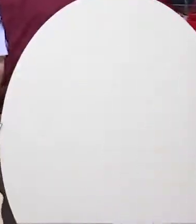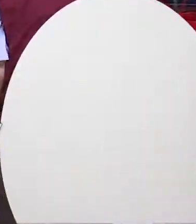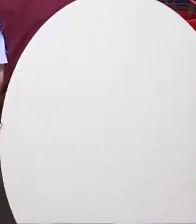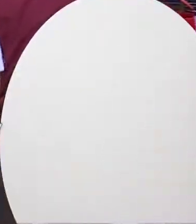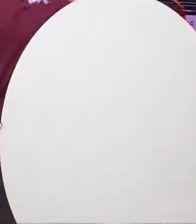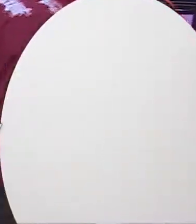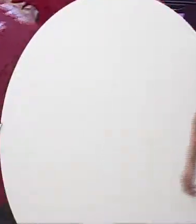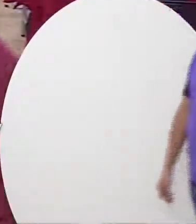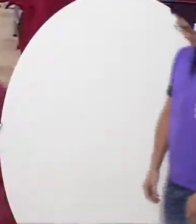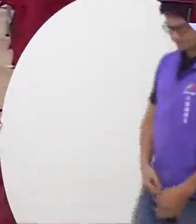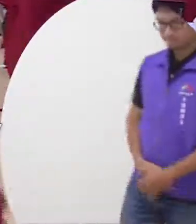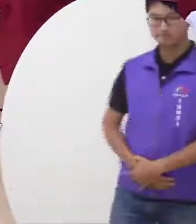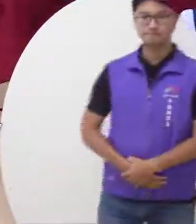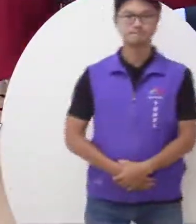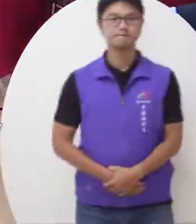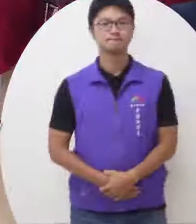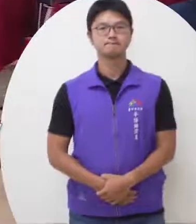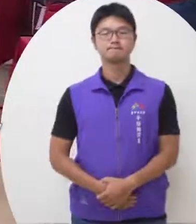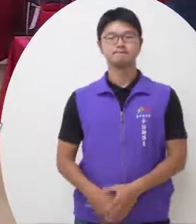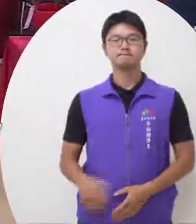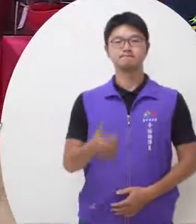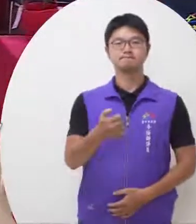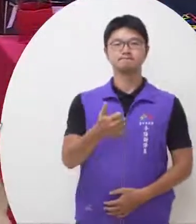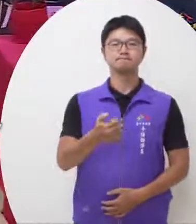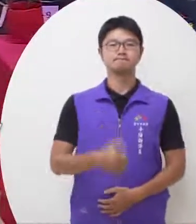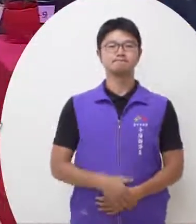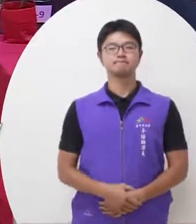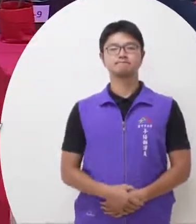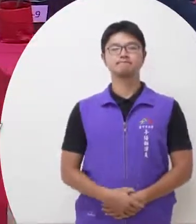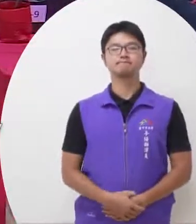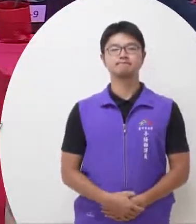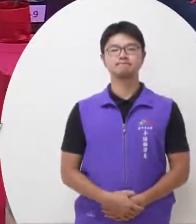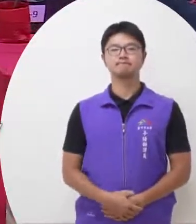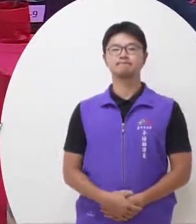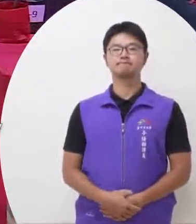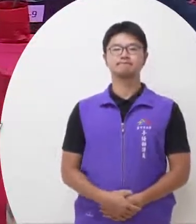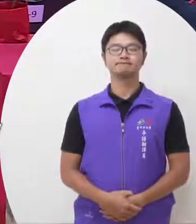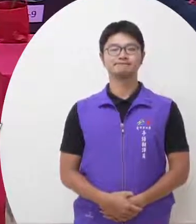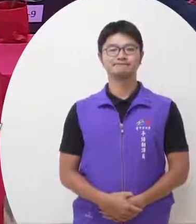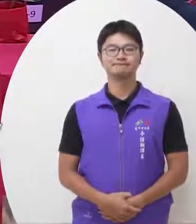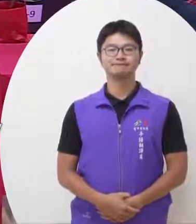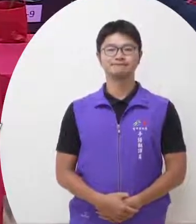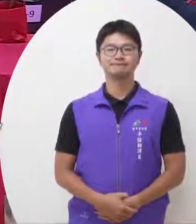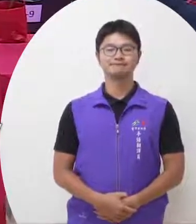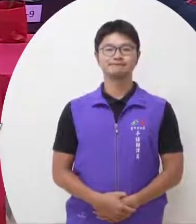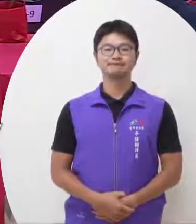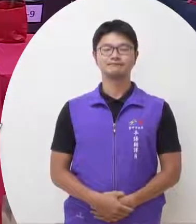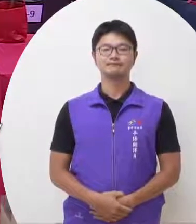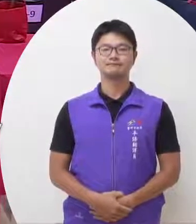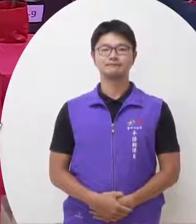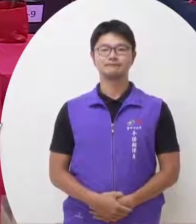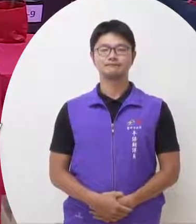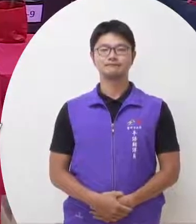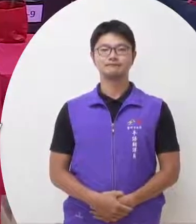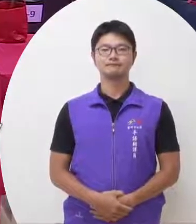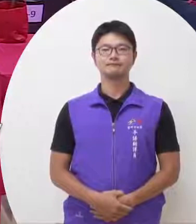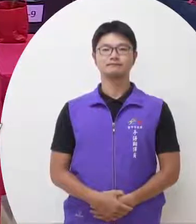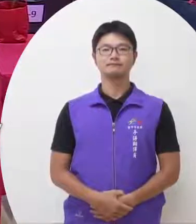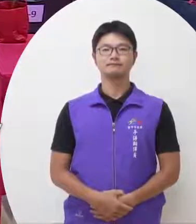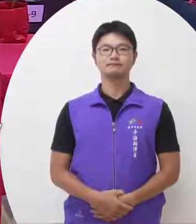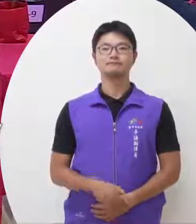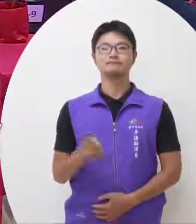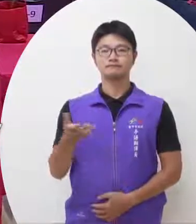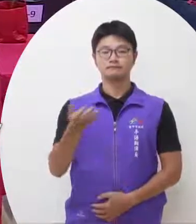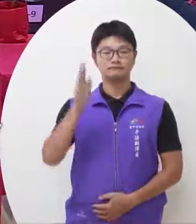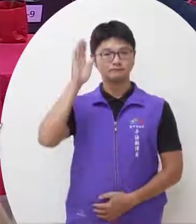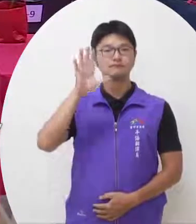Okay. 好，谢谢中义里长。接下来，好，来那个，对不起，我看一下哈，庆林里长，你台到我书面，